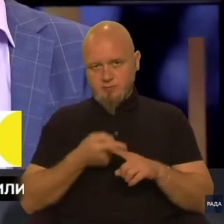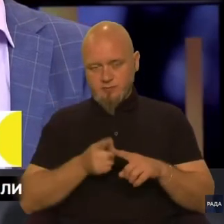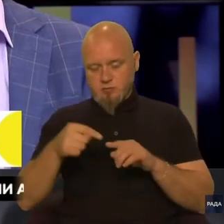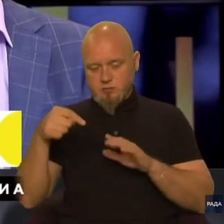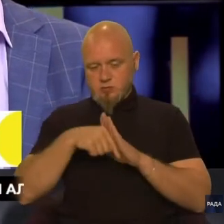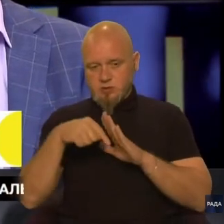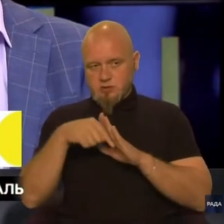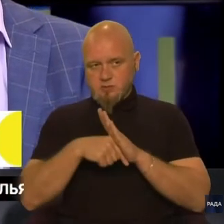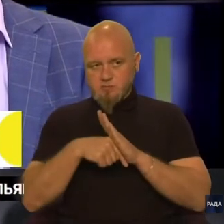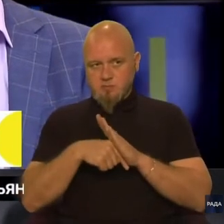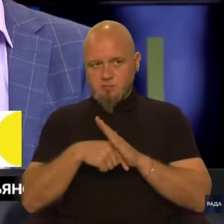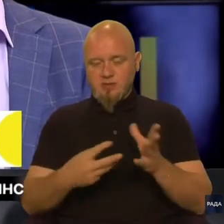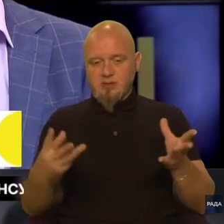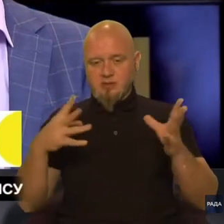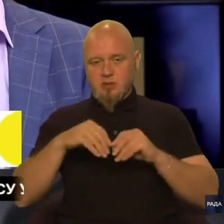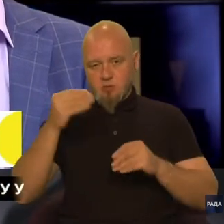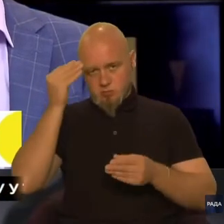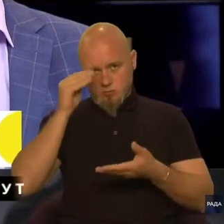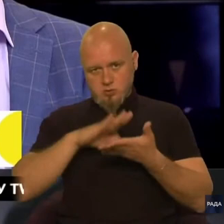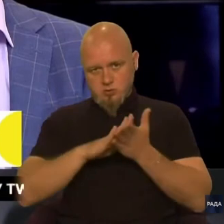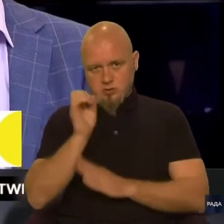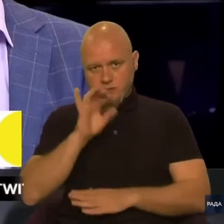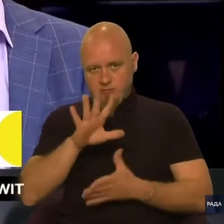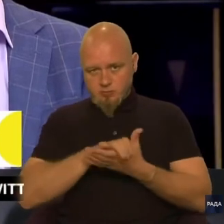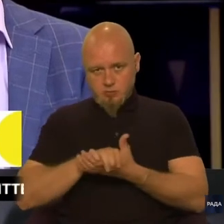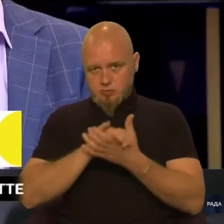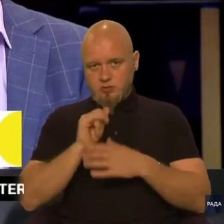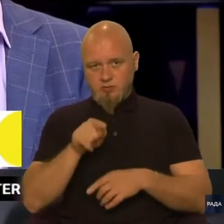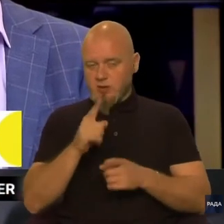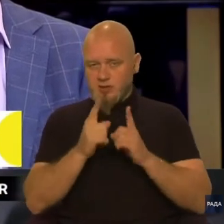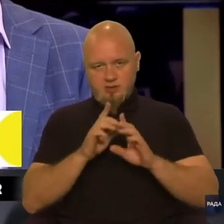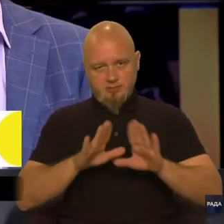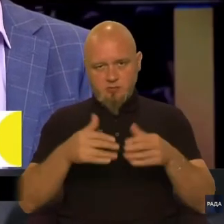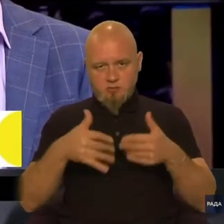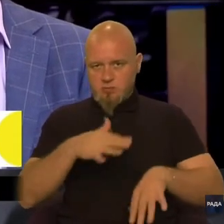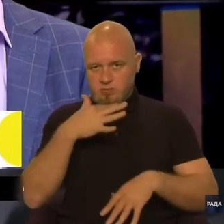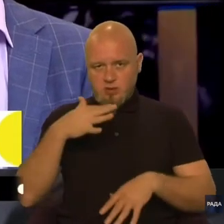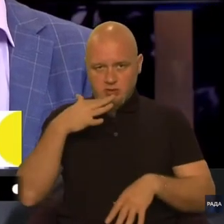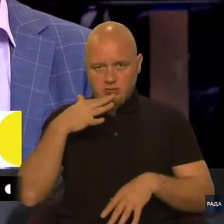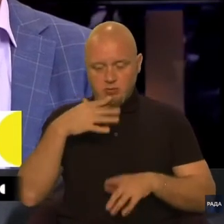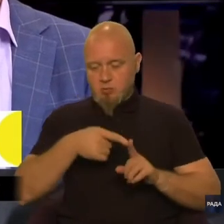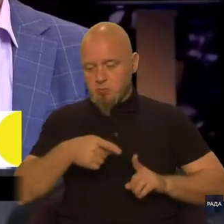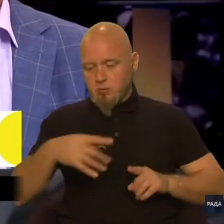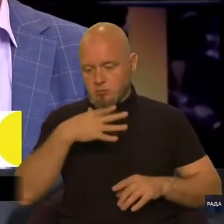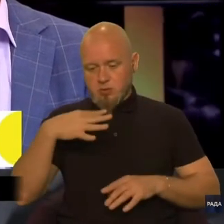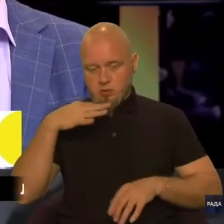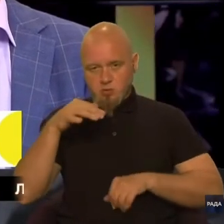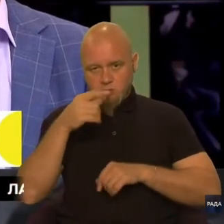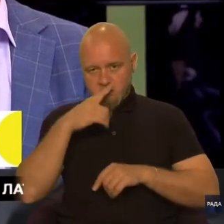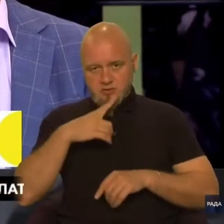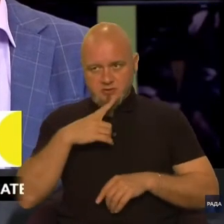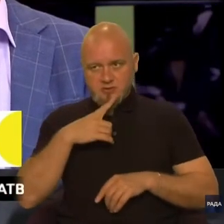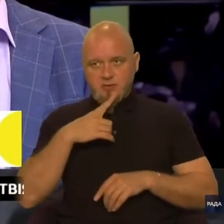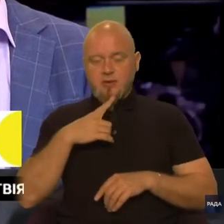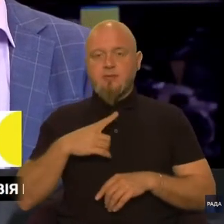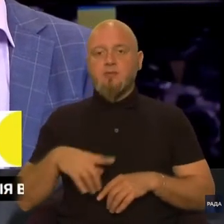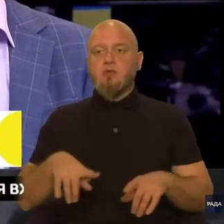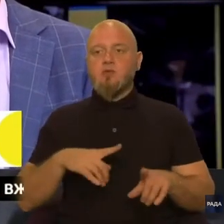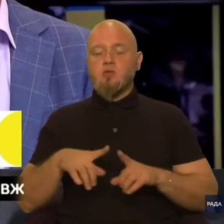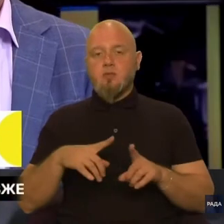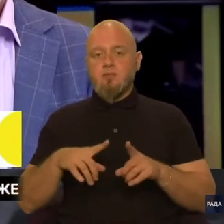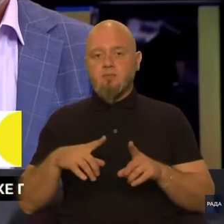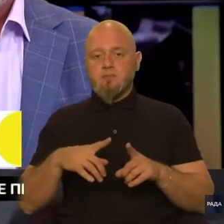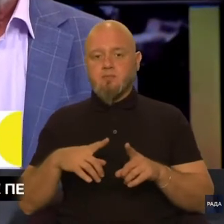цьому сенсі загальну позицію Європейського Союзу і вона не змінюється вже багатьох протягом багатьох місяців що